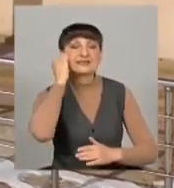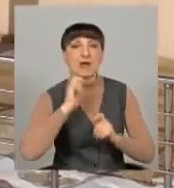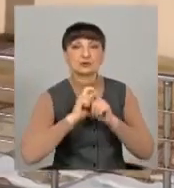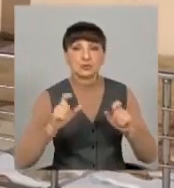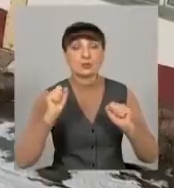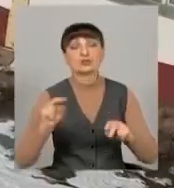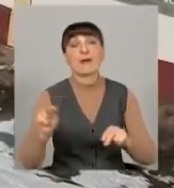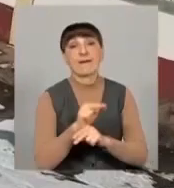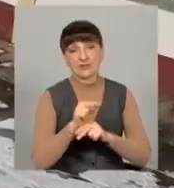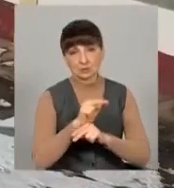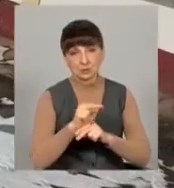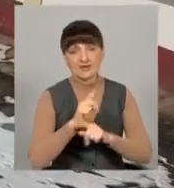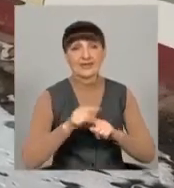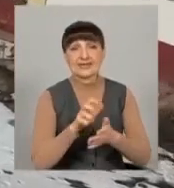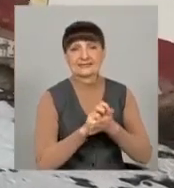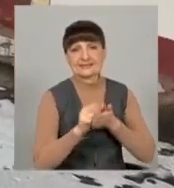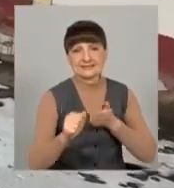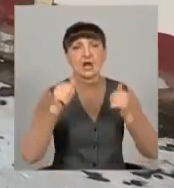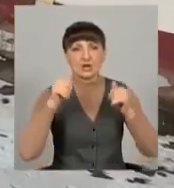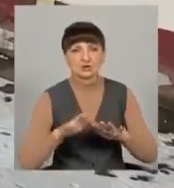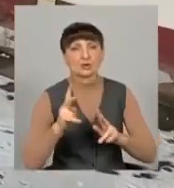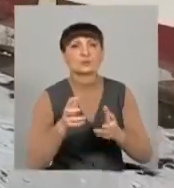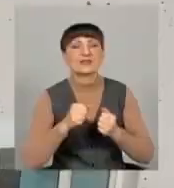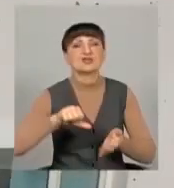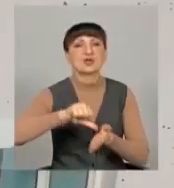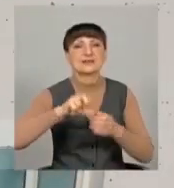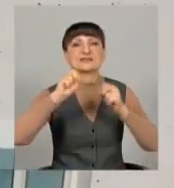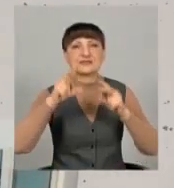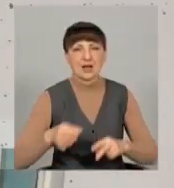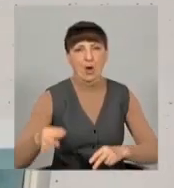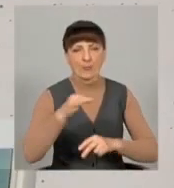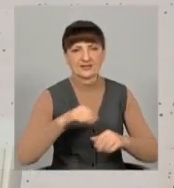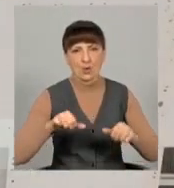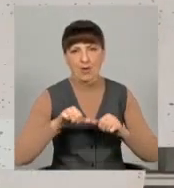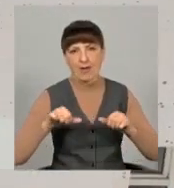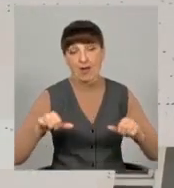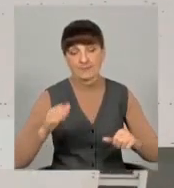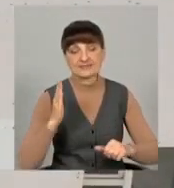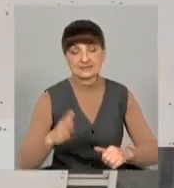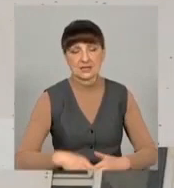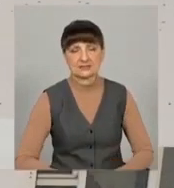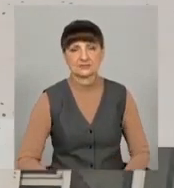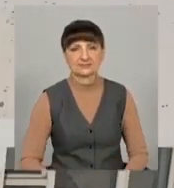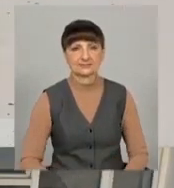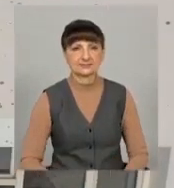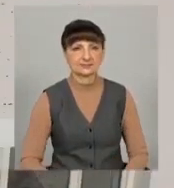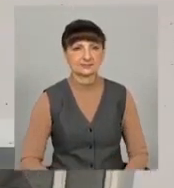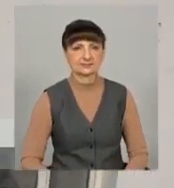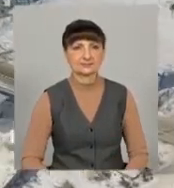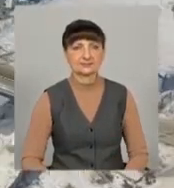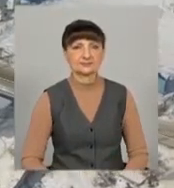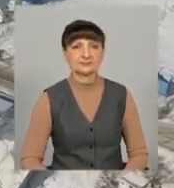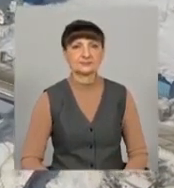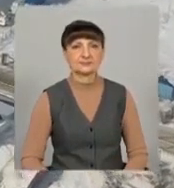школу могут реконструировать или снести решение должны принять члены специальной областной комиссии дамиранитов медец саматола телеканал